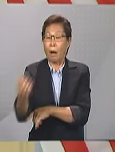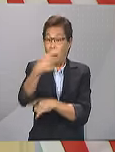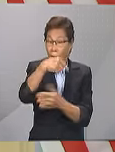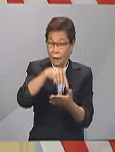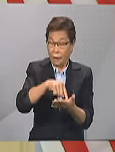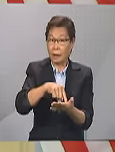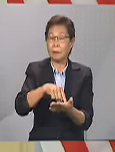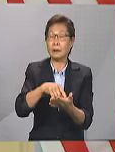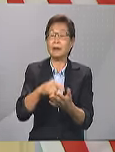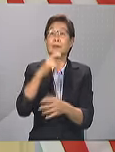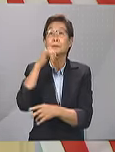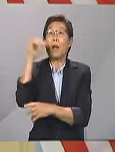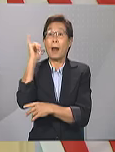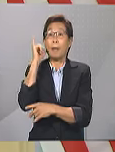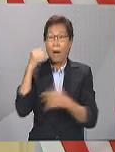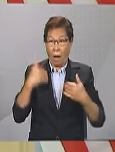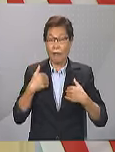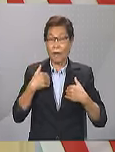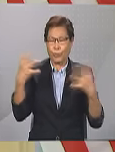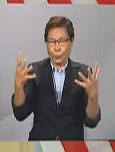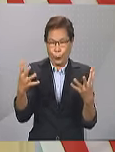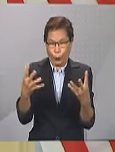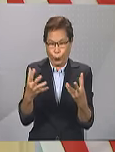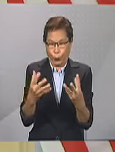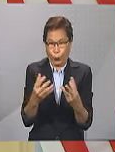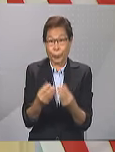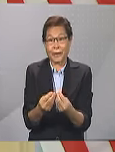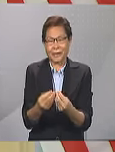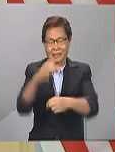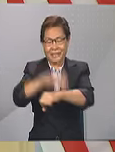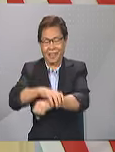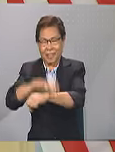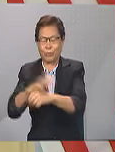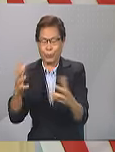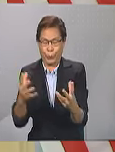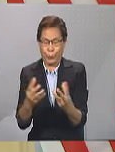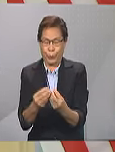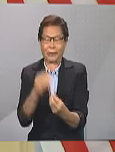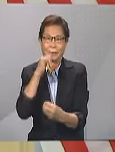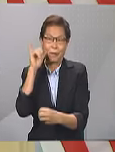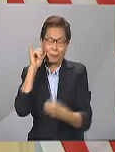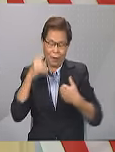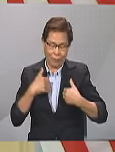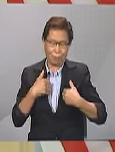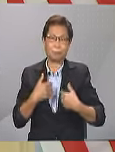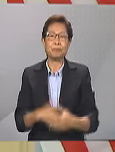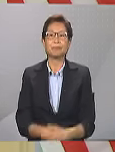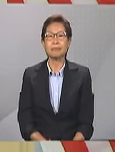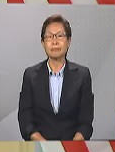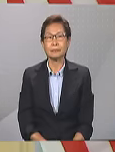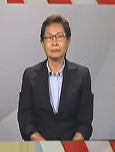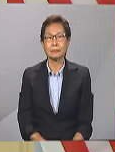ini juga Harris Malang juga terdapat penurunan dari segi jumlah tanggapan dari seperti yang saya